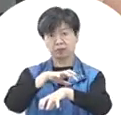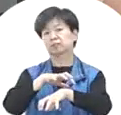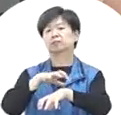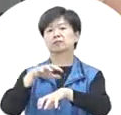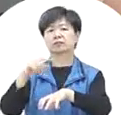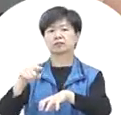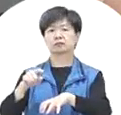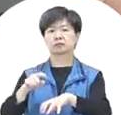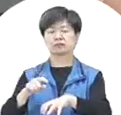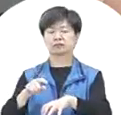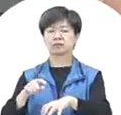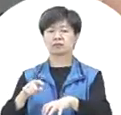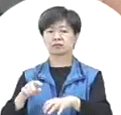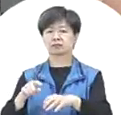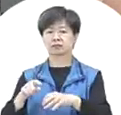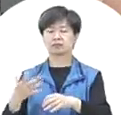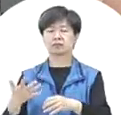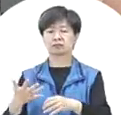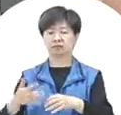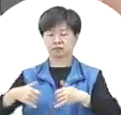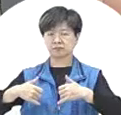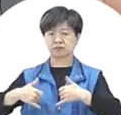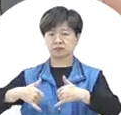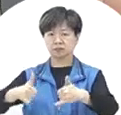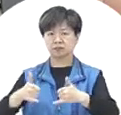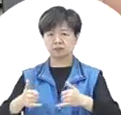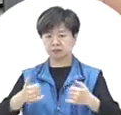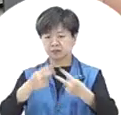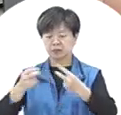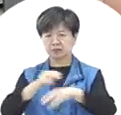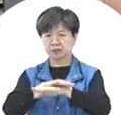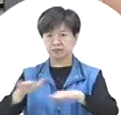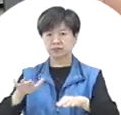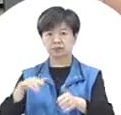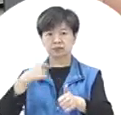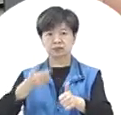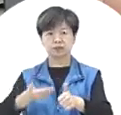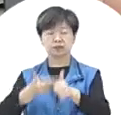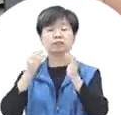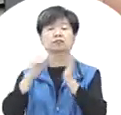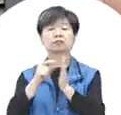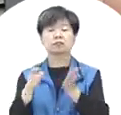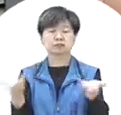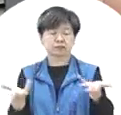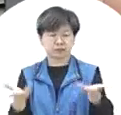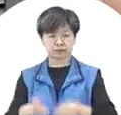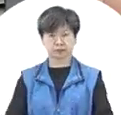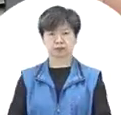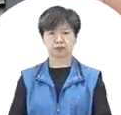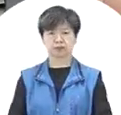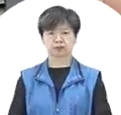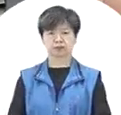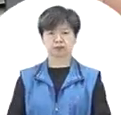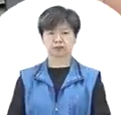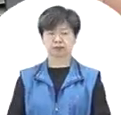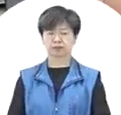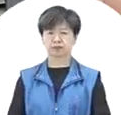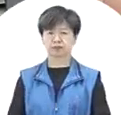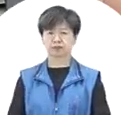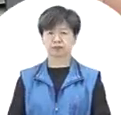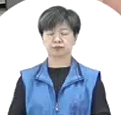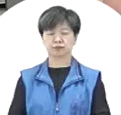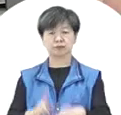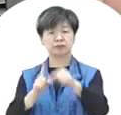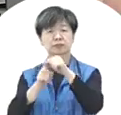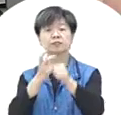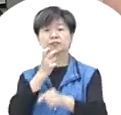安全道改善计划哈，我想这是教育局的事了哈。然后呢，经过那个中央